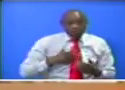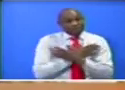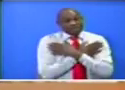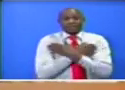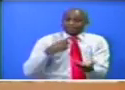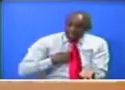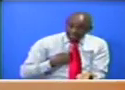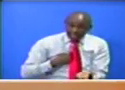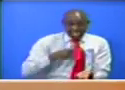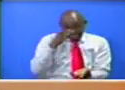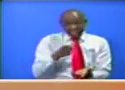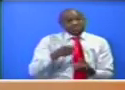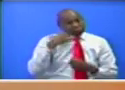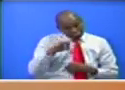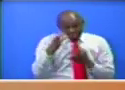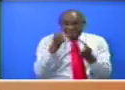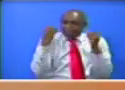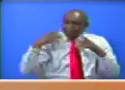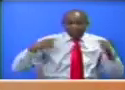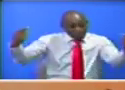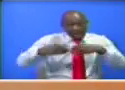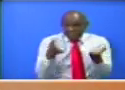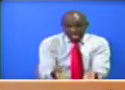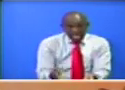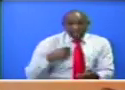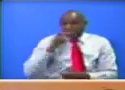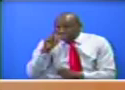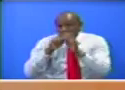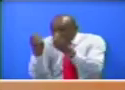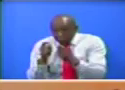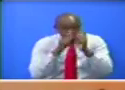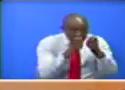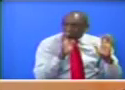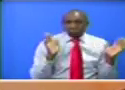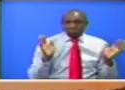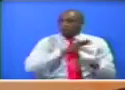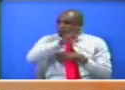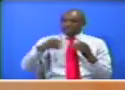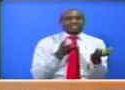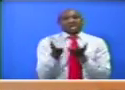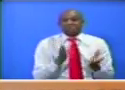Na napenda sana. Kama hiki banda yangu vile wanakucha hapa. Sionangi kama ni kabila moja niko naye ananunulia mboga.